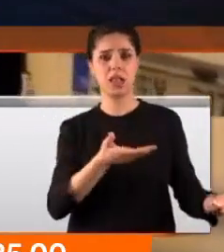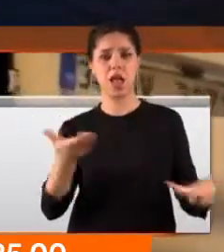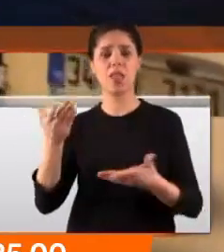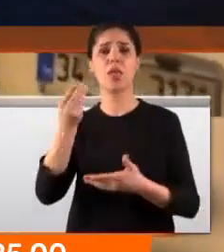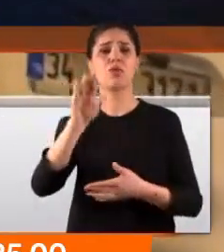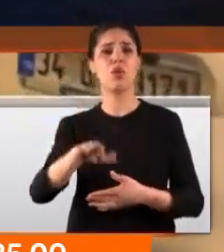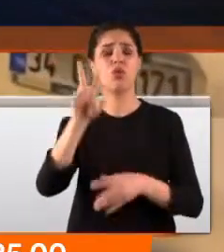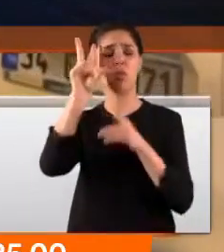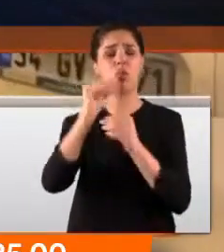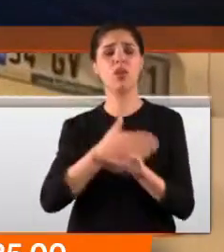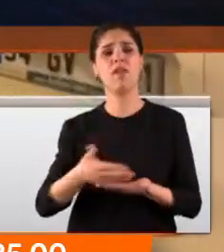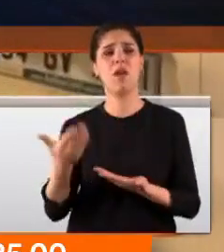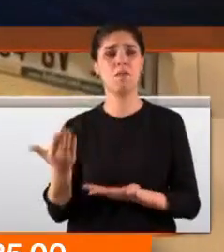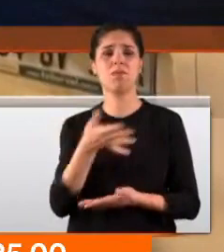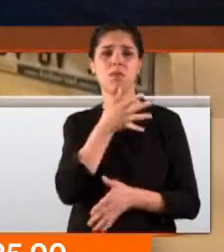hala uyuyordu.